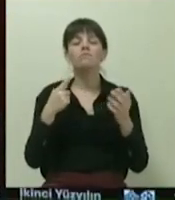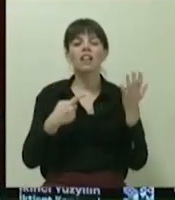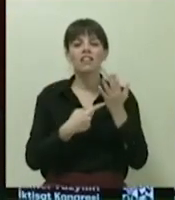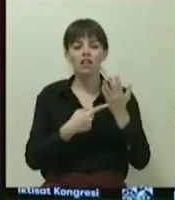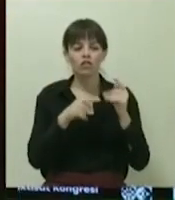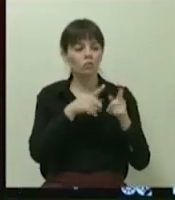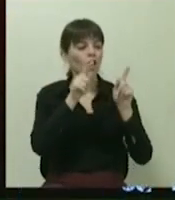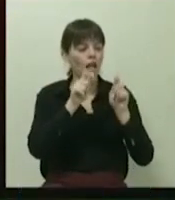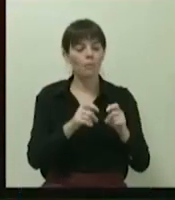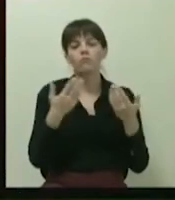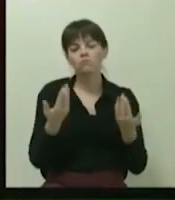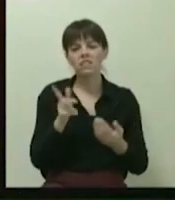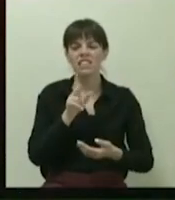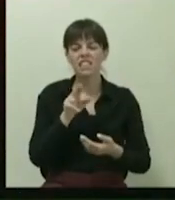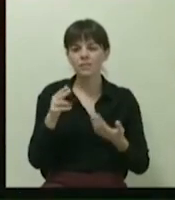çıkıyor filan.